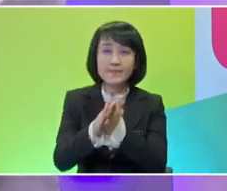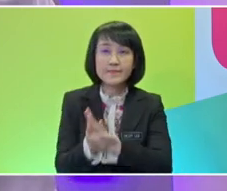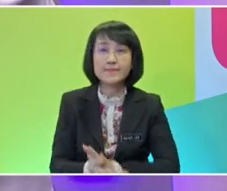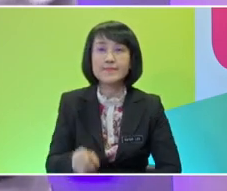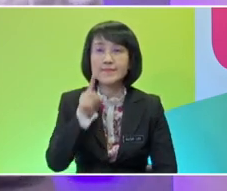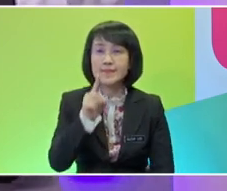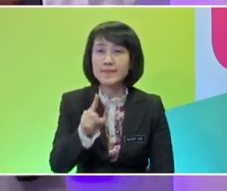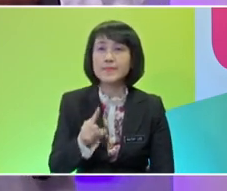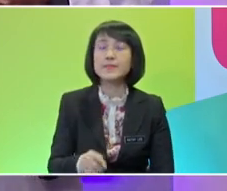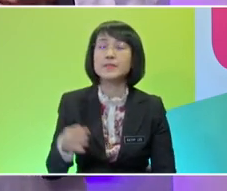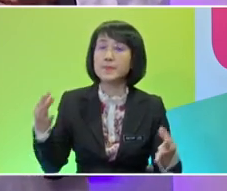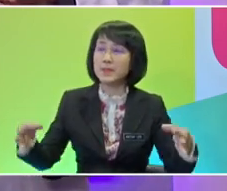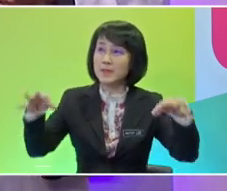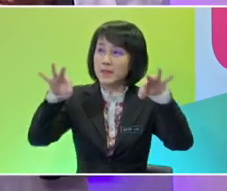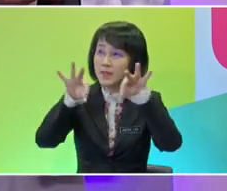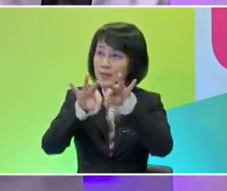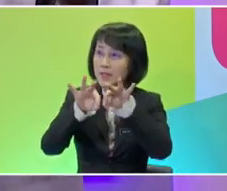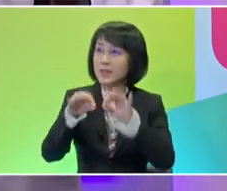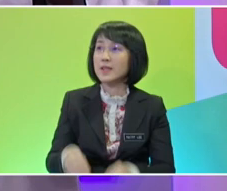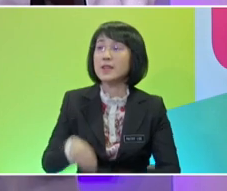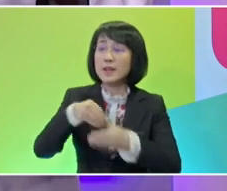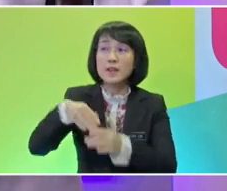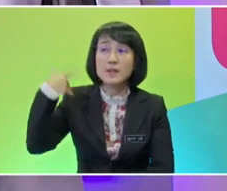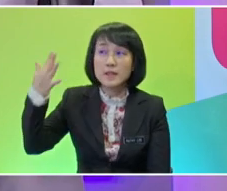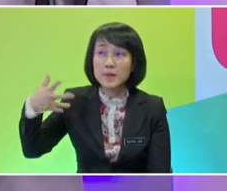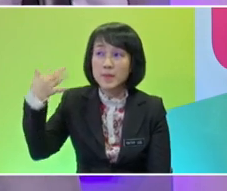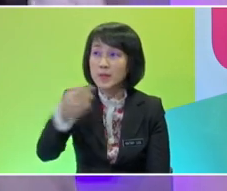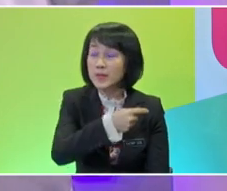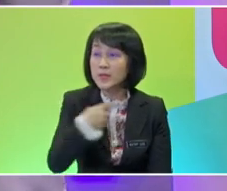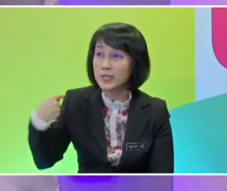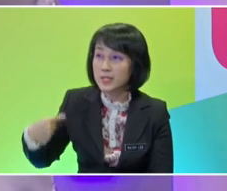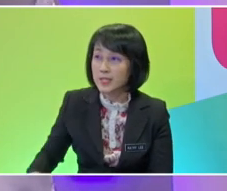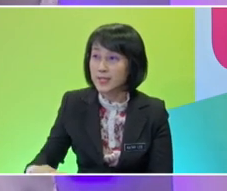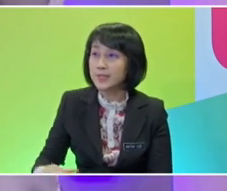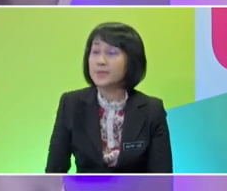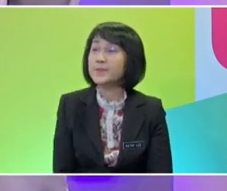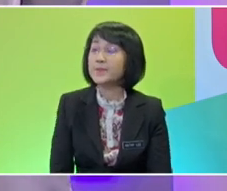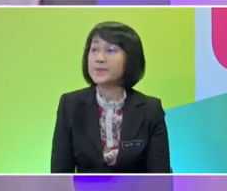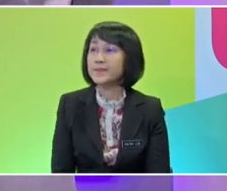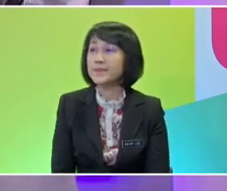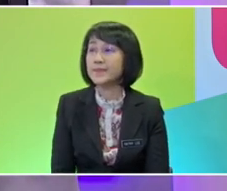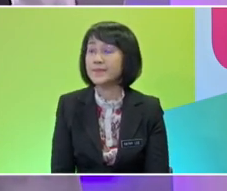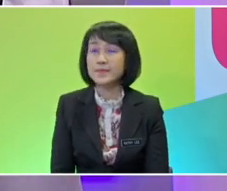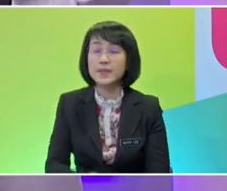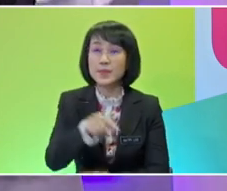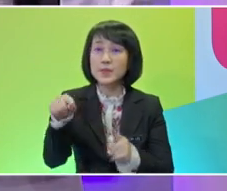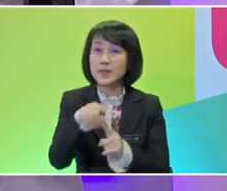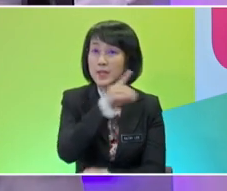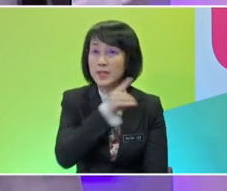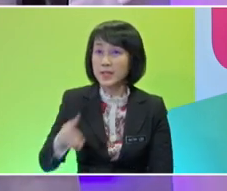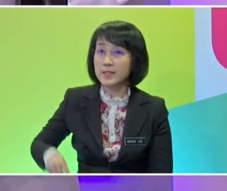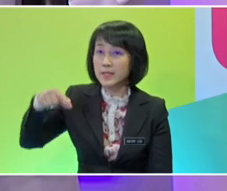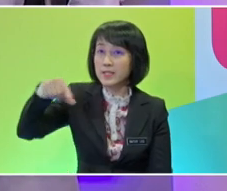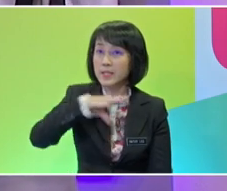yang penting di dalam eee Taman daun cina atau eee khususnya dalam ini ketika dinastic dan Dynasty Han